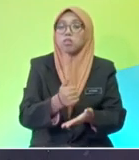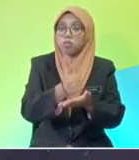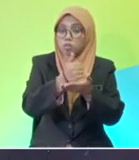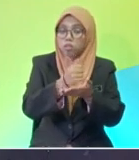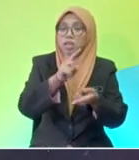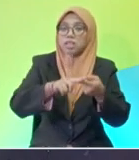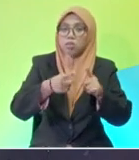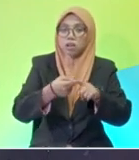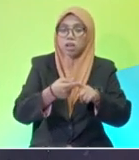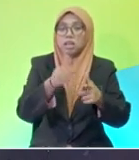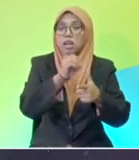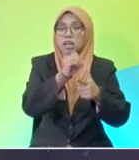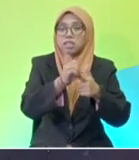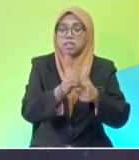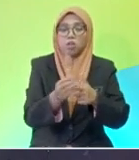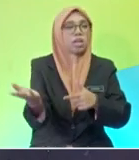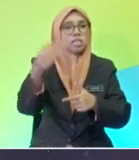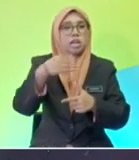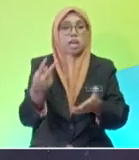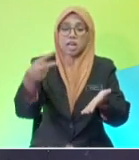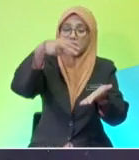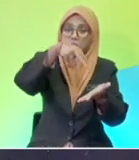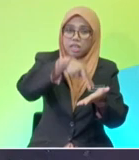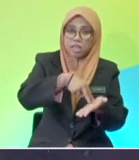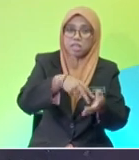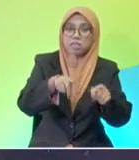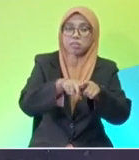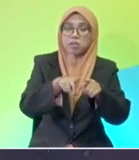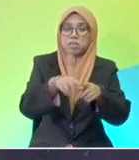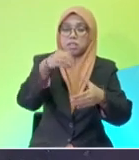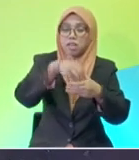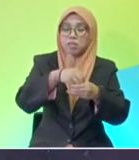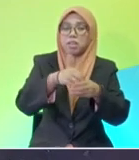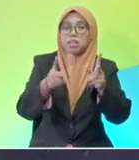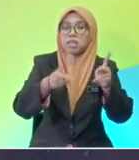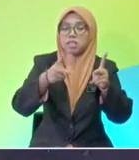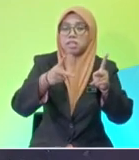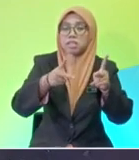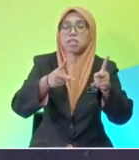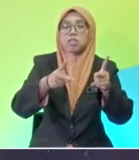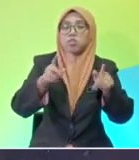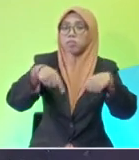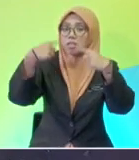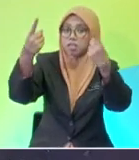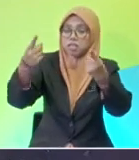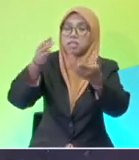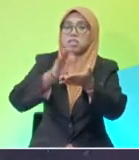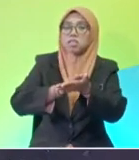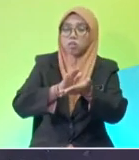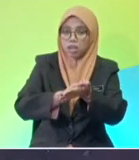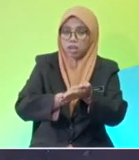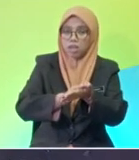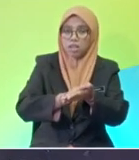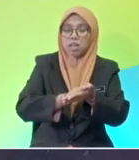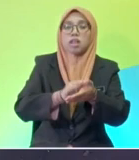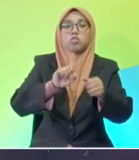kawan naik sama dengan kita tak bisa lah moto ke pergi ke sekolah supaya dia dapat